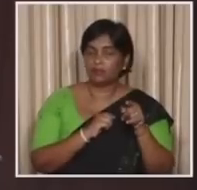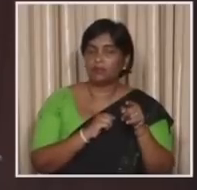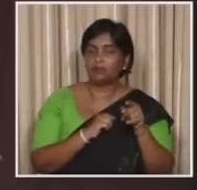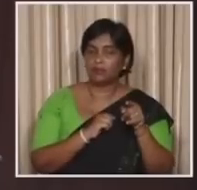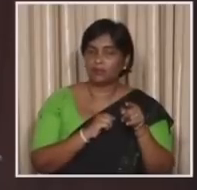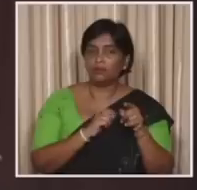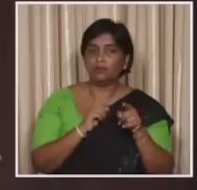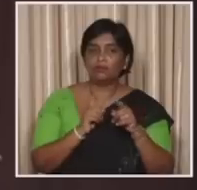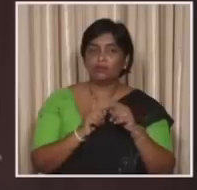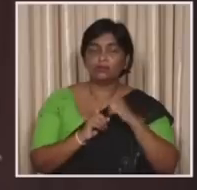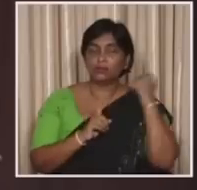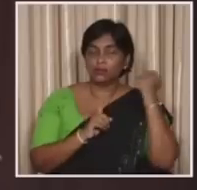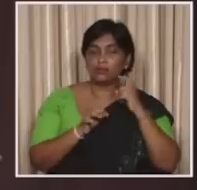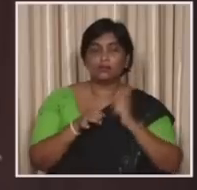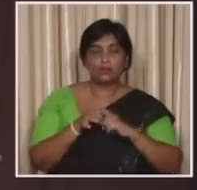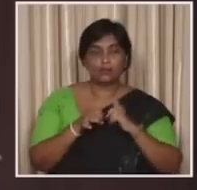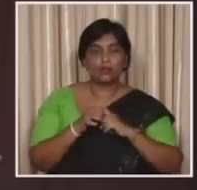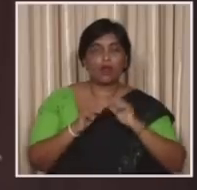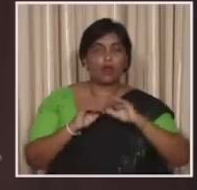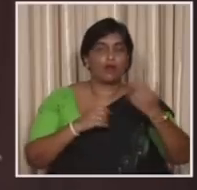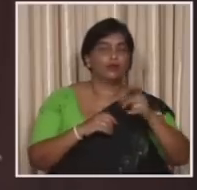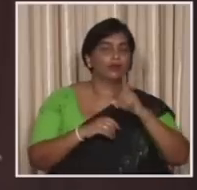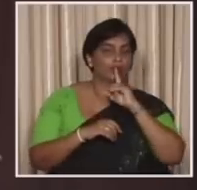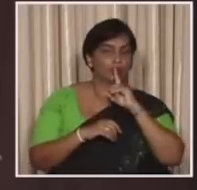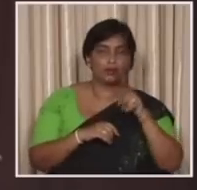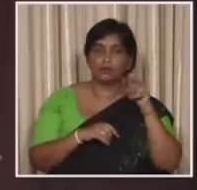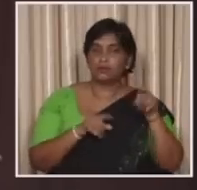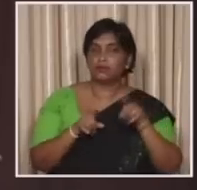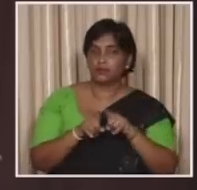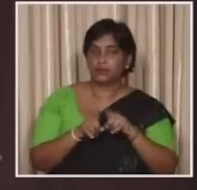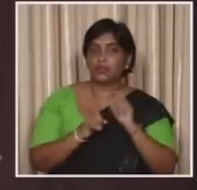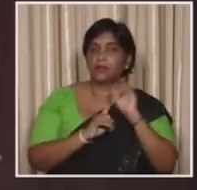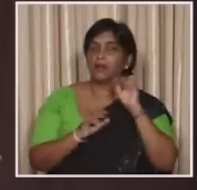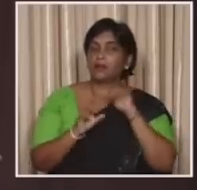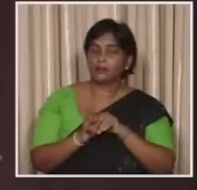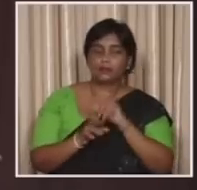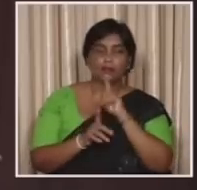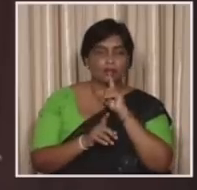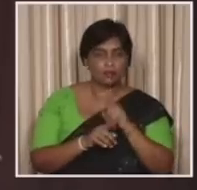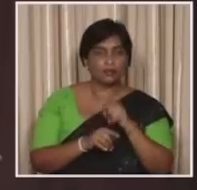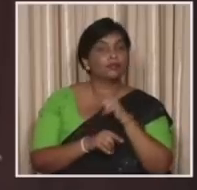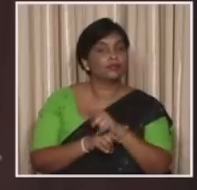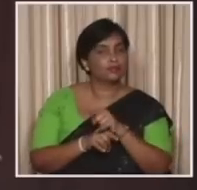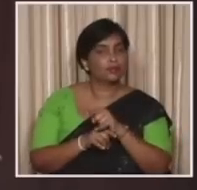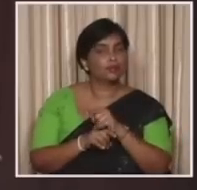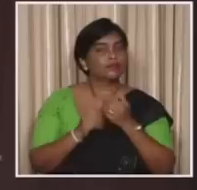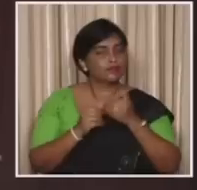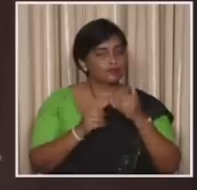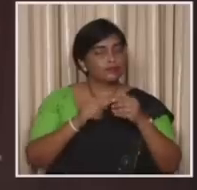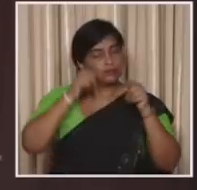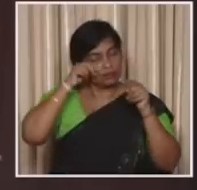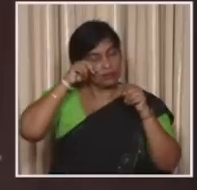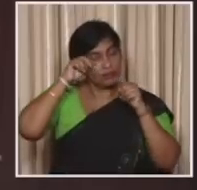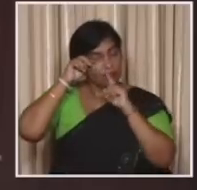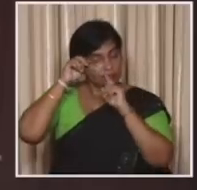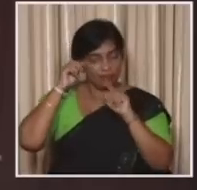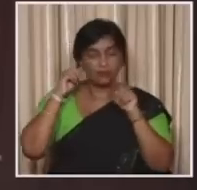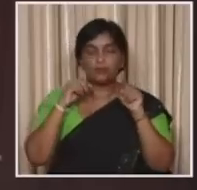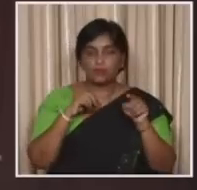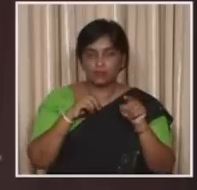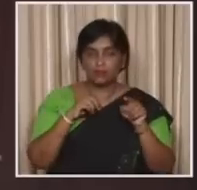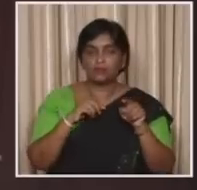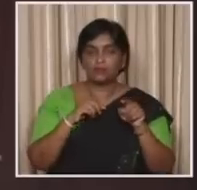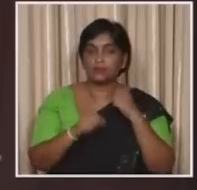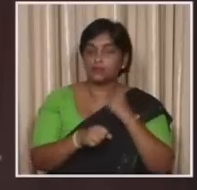මේ කතා කිරීම ප්‍රශ්න කිරීම ගිහිල්ලා එළිය කියනවා. ඒ විතරක් නෙවෙයි පාර්ලිමේන්තුව ඇතුලේත් කතා කරනවා. ඒ නිසා අපි දිගටම ඔබතුමාට ඉල්ලුවේ මේක